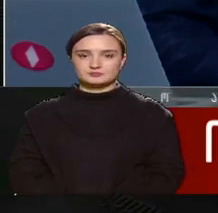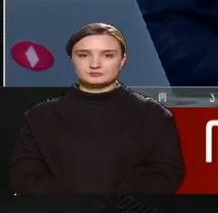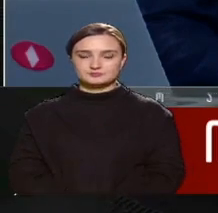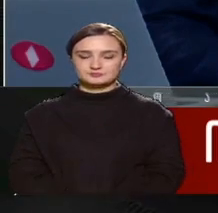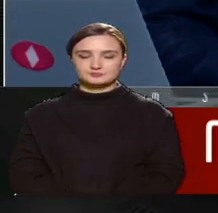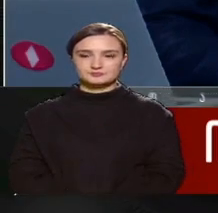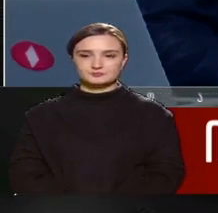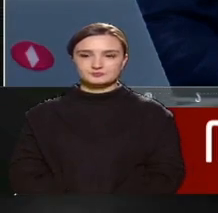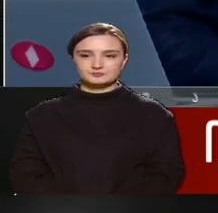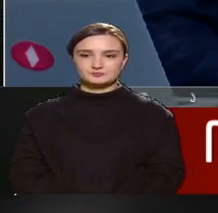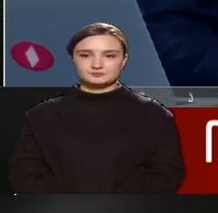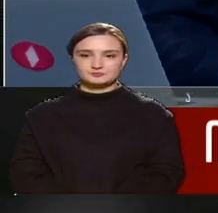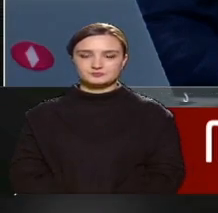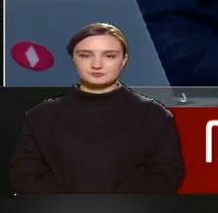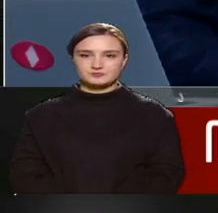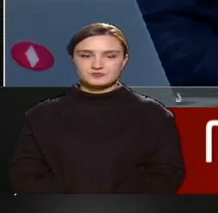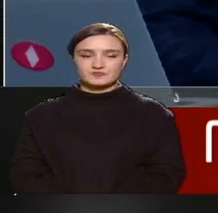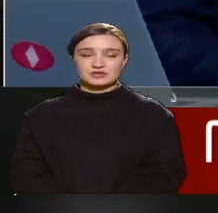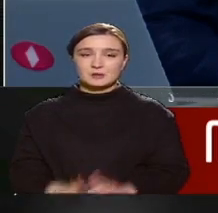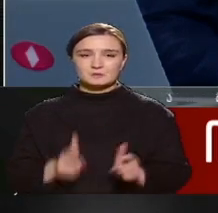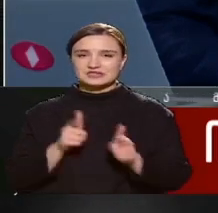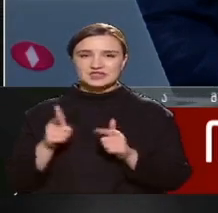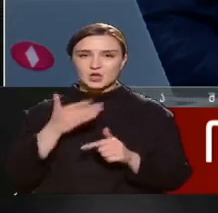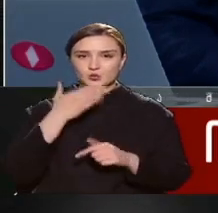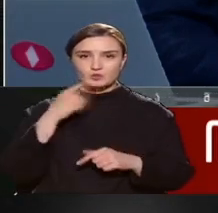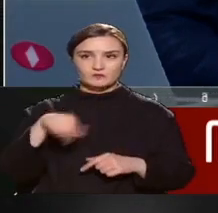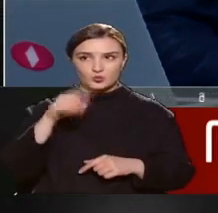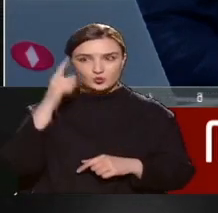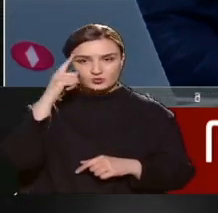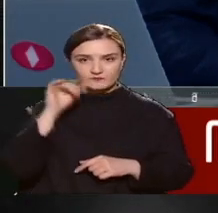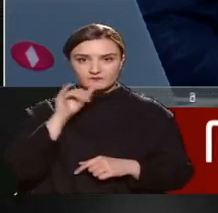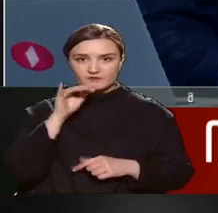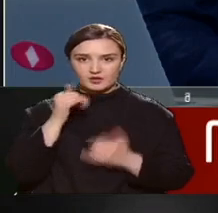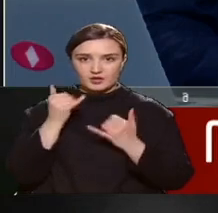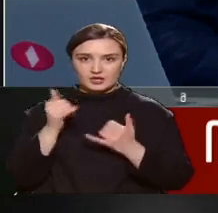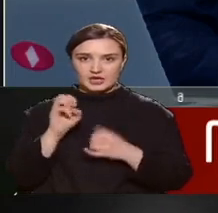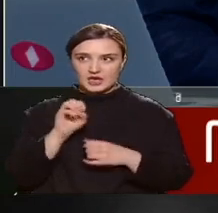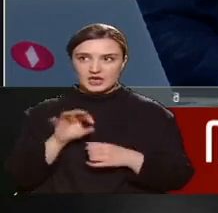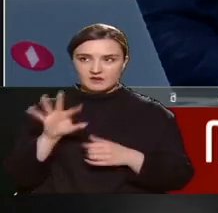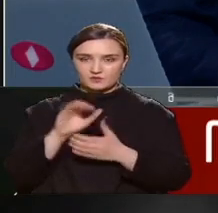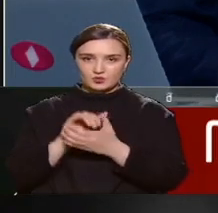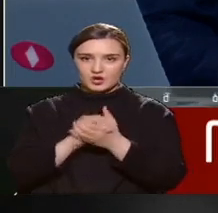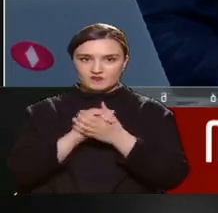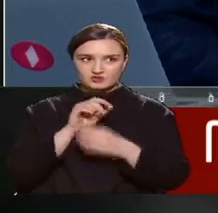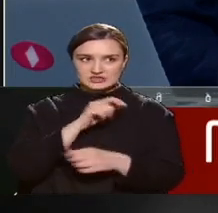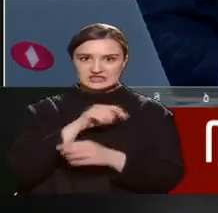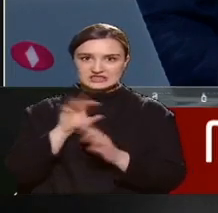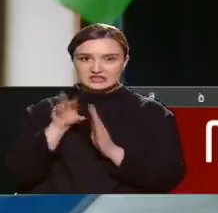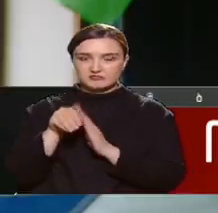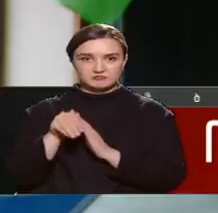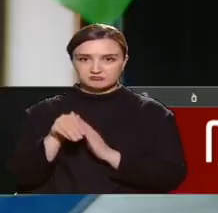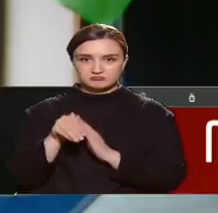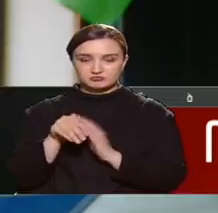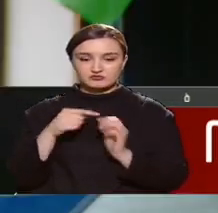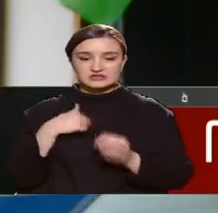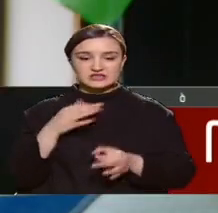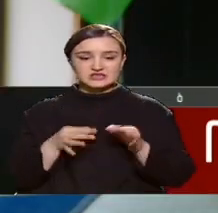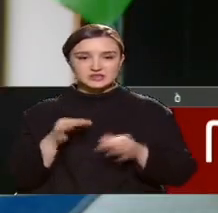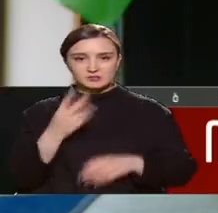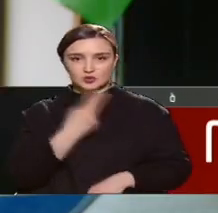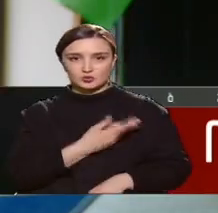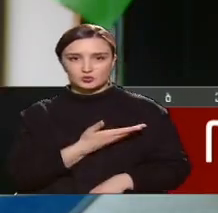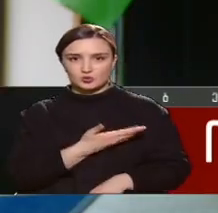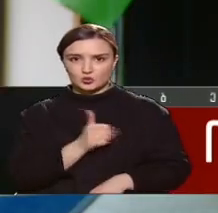ცხადია, ეხლა არ ვარ ზად, მე მგონი არავის არ აქვს იმის ილუზია, რომ ეხლა შეიძლება ევროკავშირის წევრი გავხდეთ ელემენტარულად და ჩვენ სასამართლოს